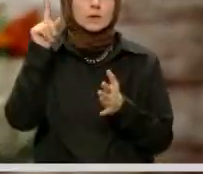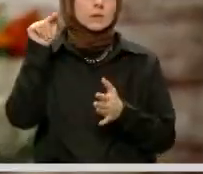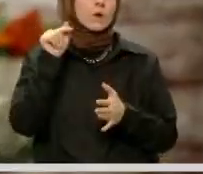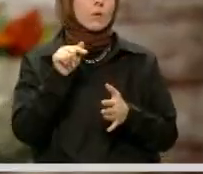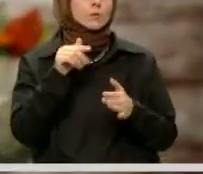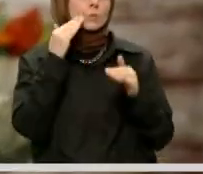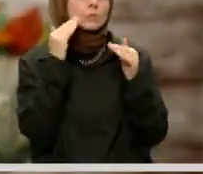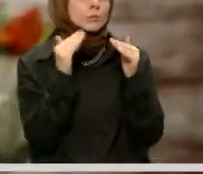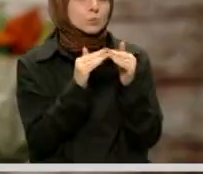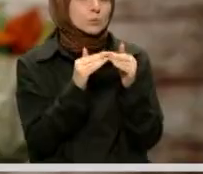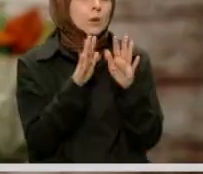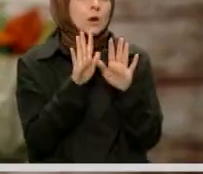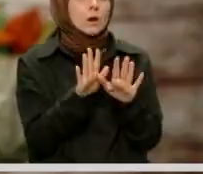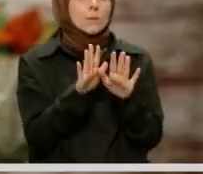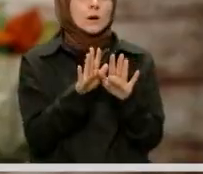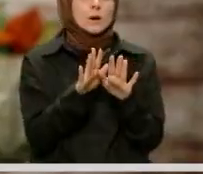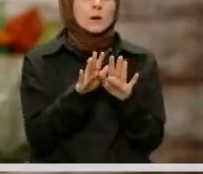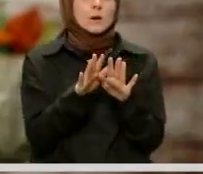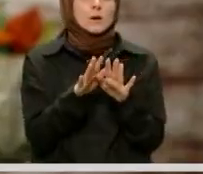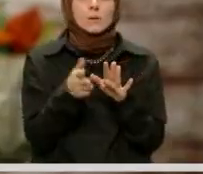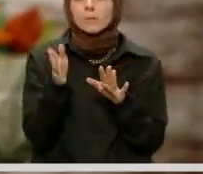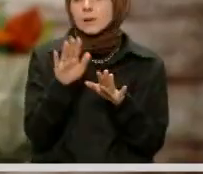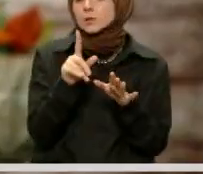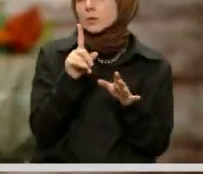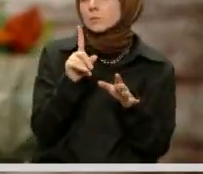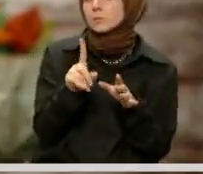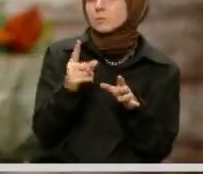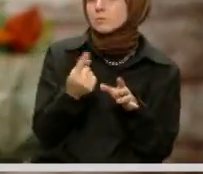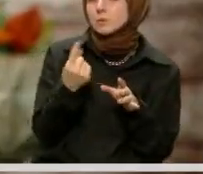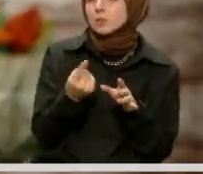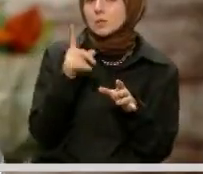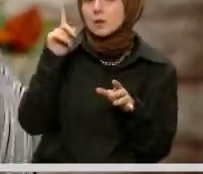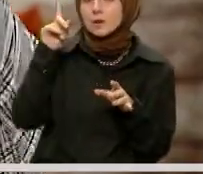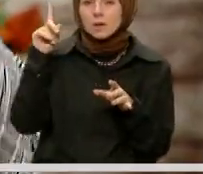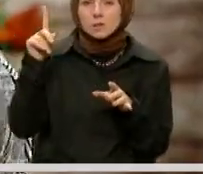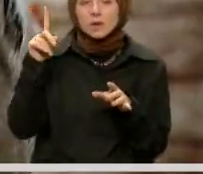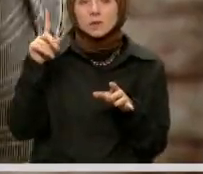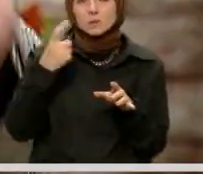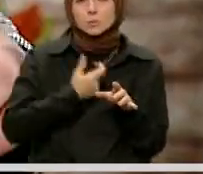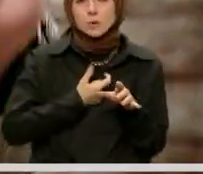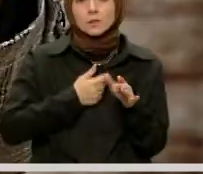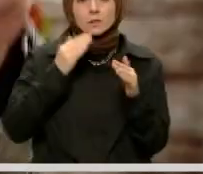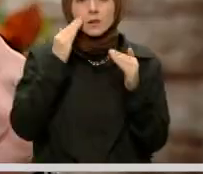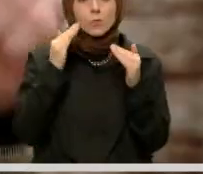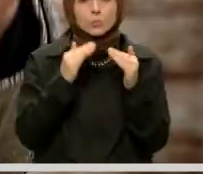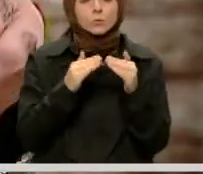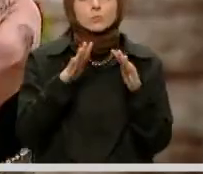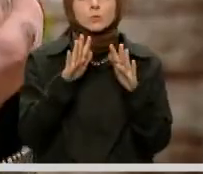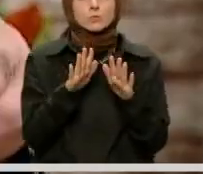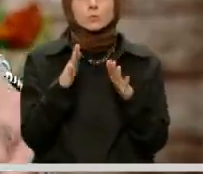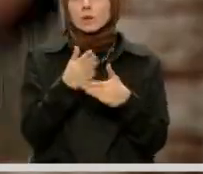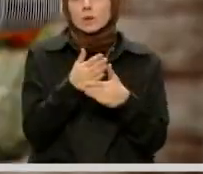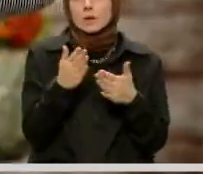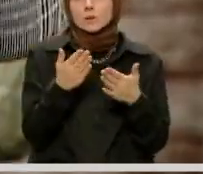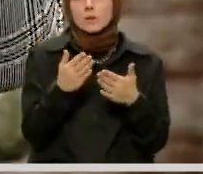geri kalanında uymuyorsun? Aslında oruç bunu bize hatırlatıyor. İşte aktif ibadet dedik ya. Güzel. Ben şu an yemiyorum,